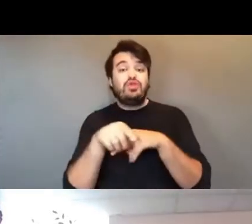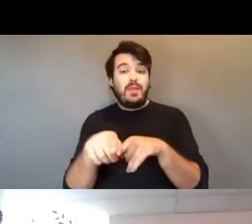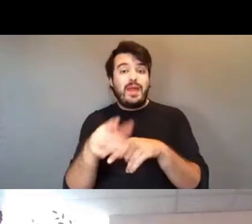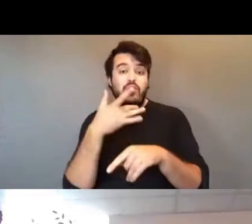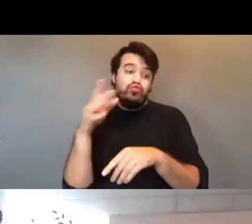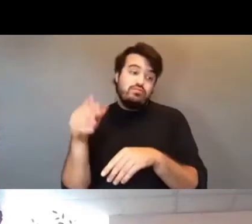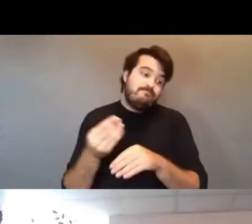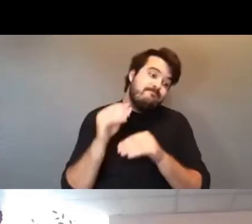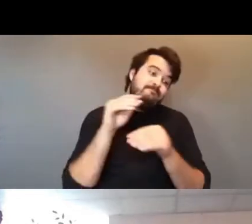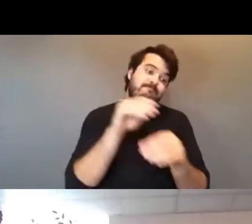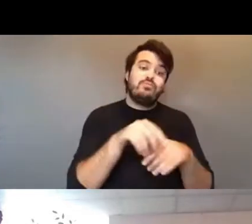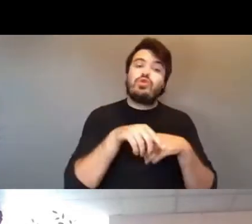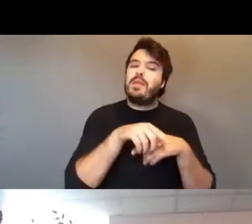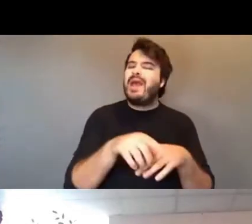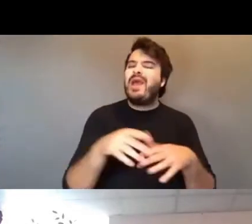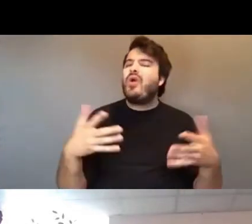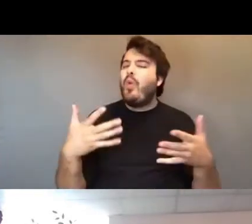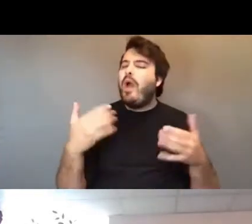bien,